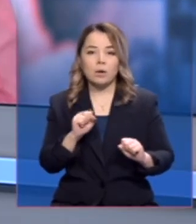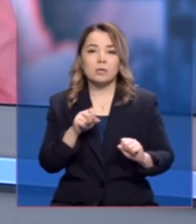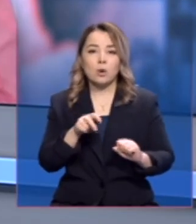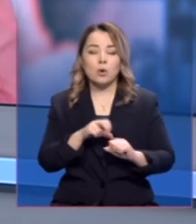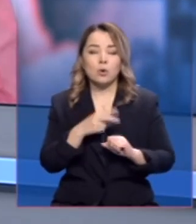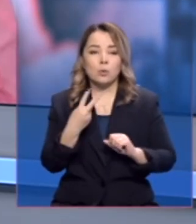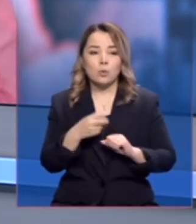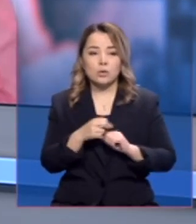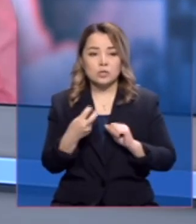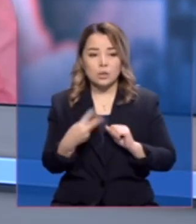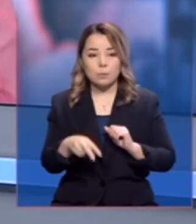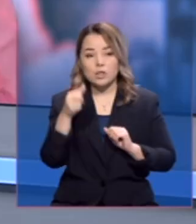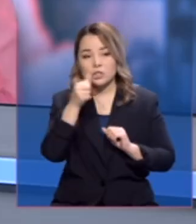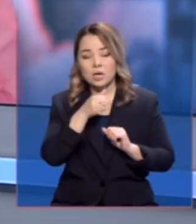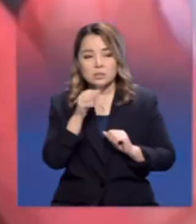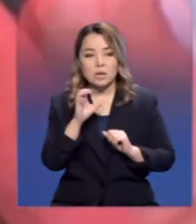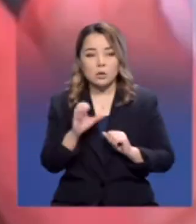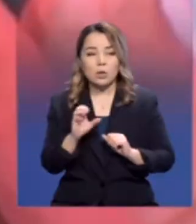Гүл Сауытбай марапатталған.